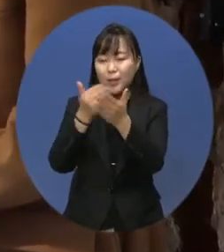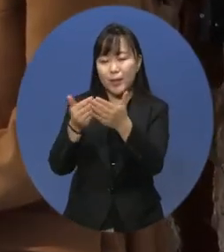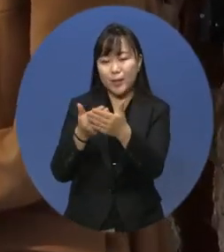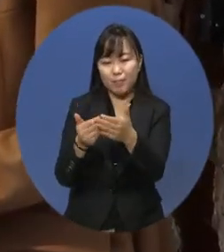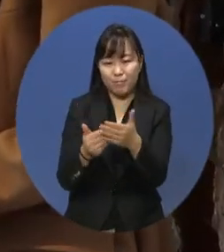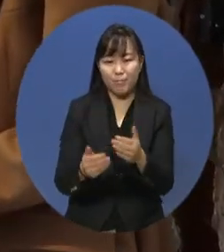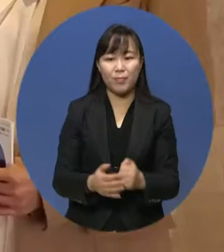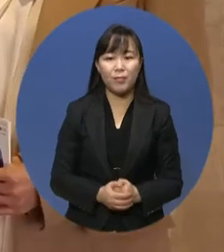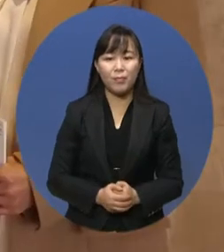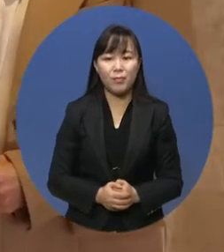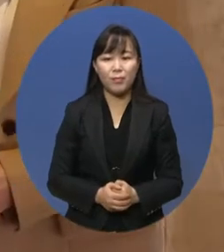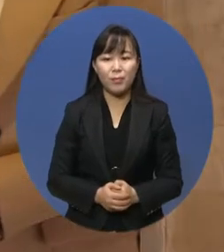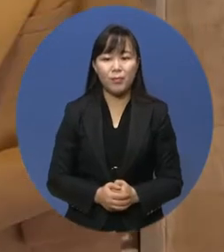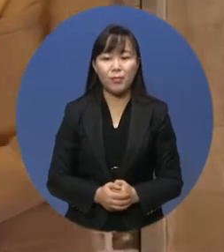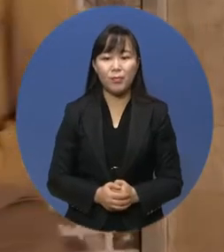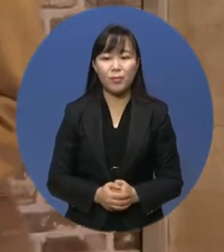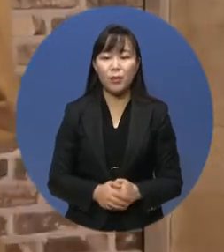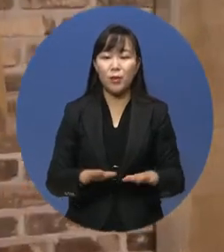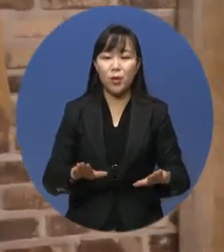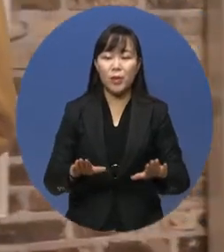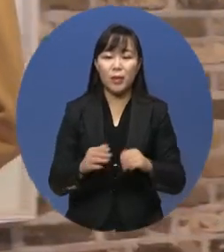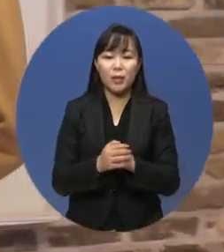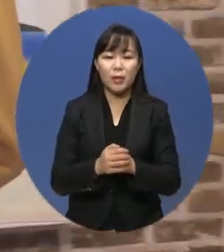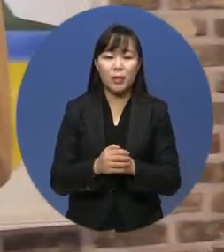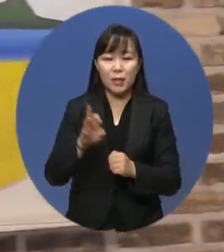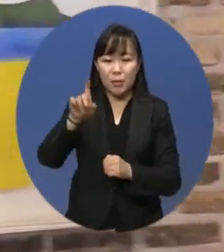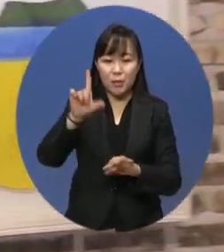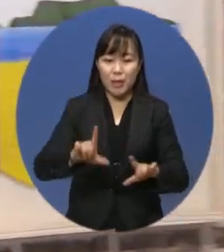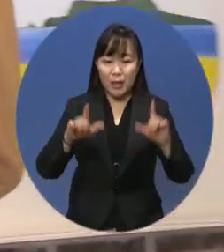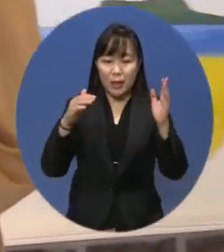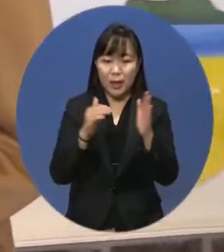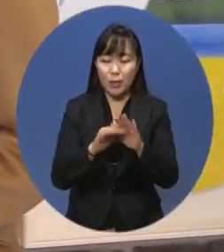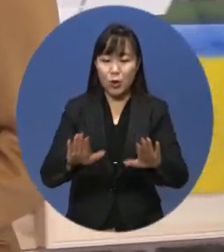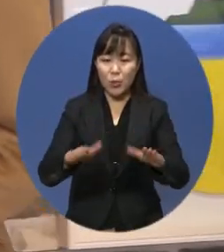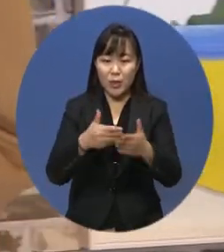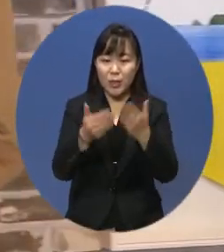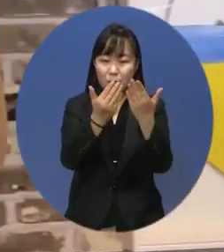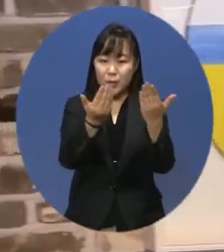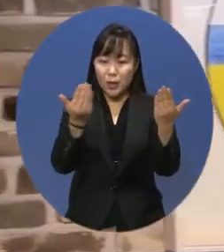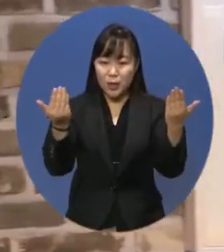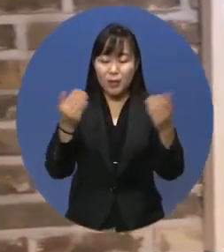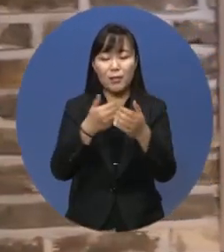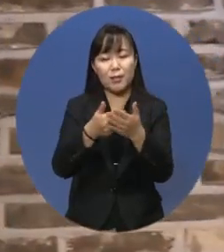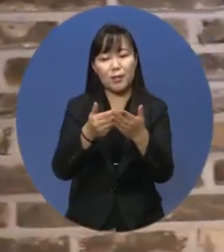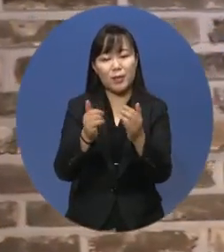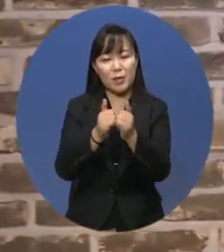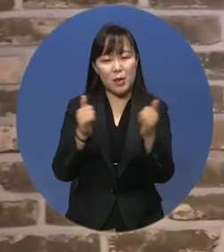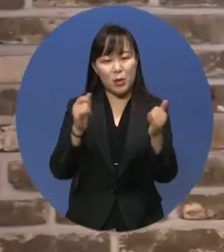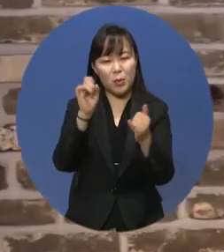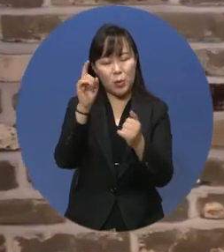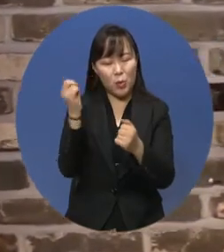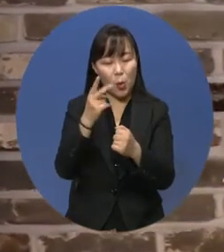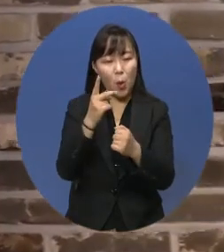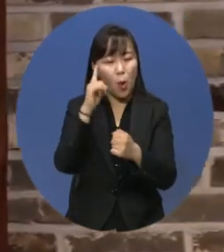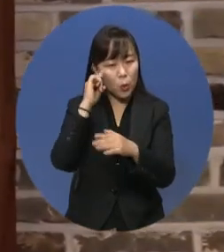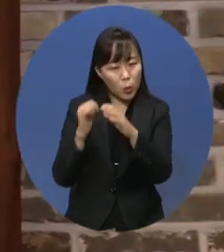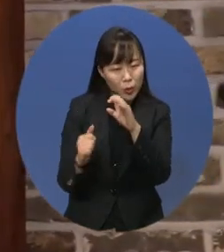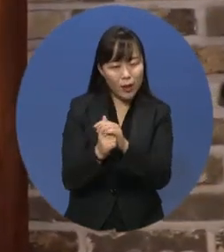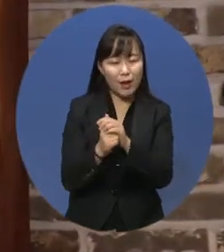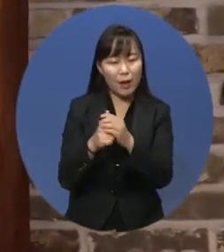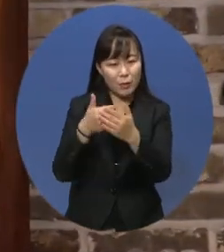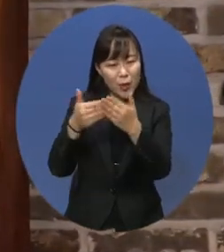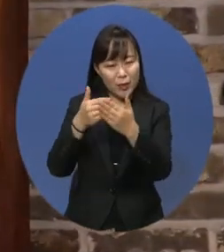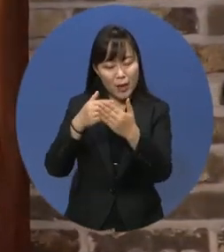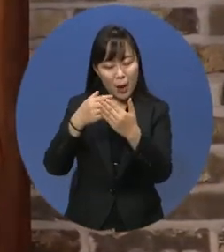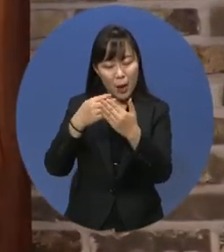말합니다. 오는 31일 연말까지 열리는 이번 전시회는 작가의 또 하나의 독특한